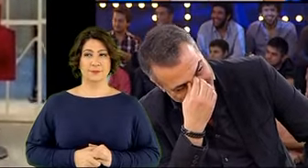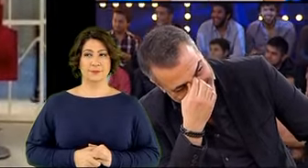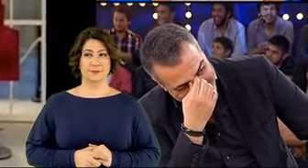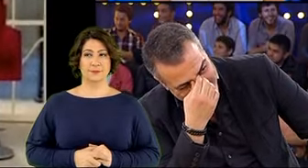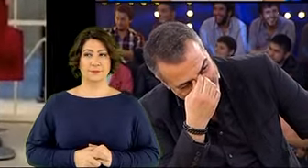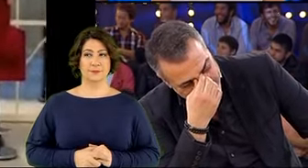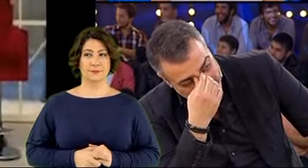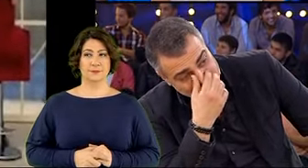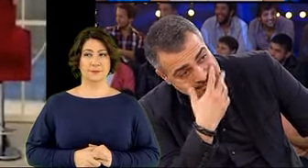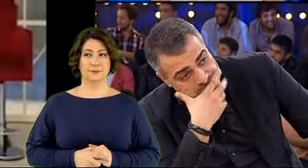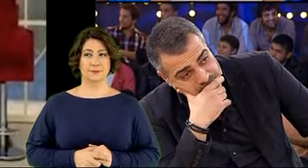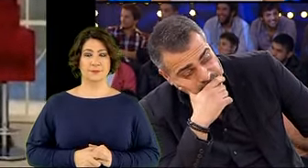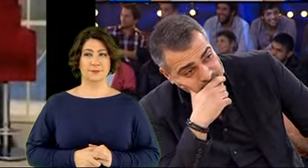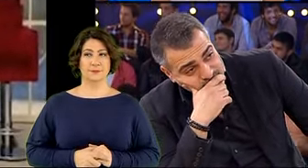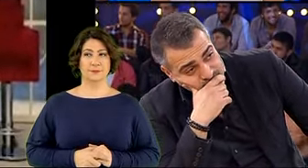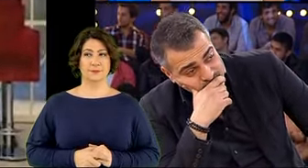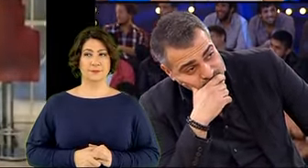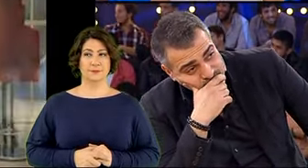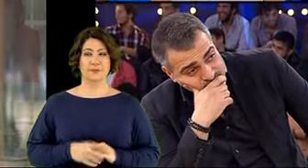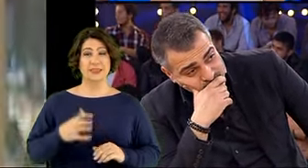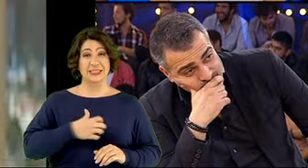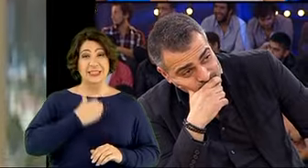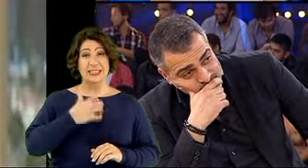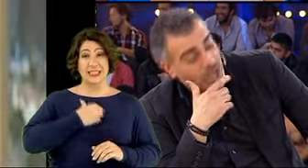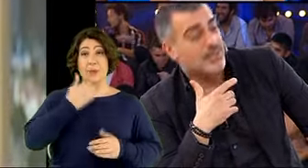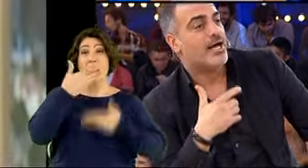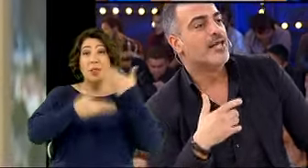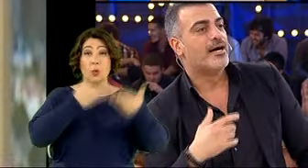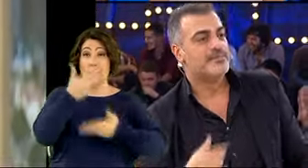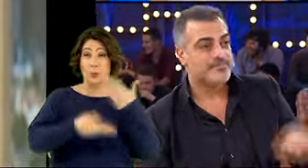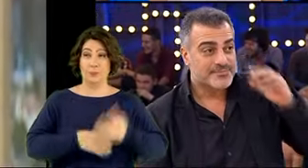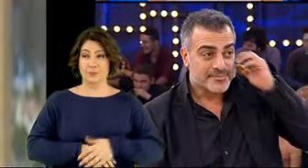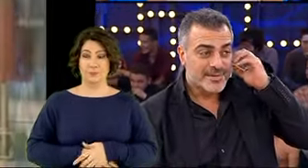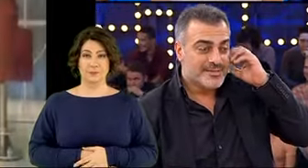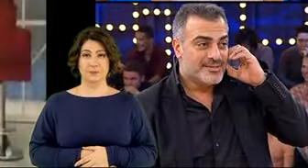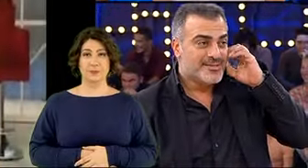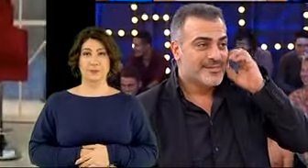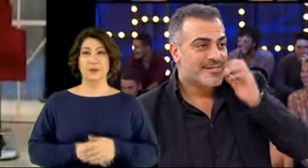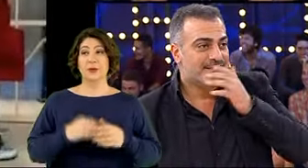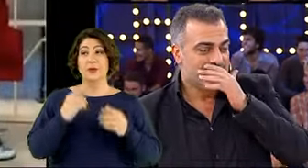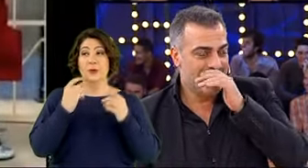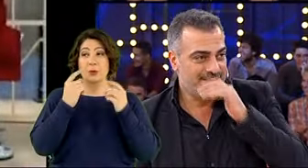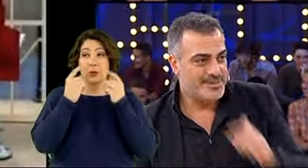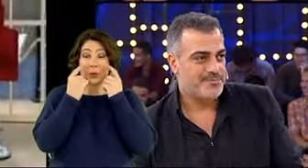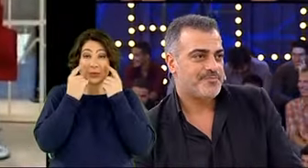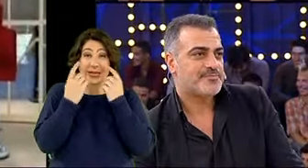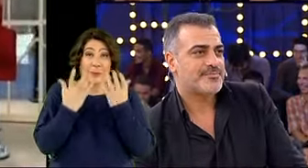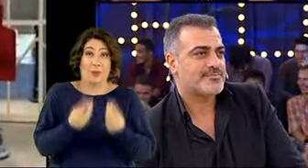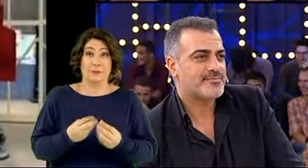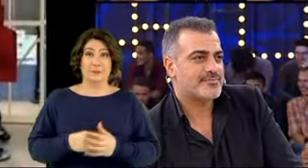yalnız. Gerçekten çektiklerimi ifade ediyorum. Gözlerim doluyor.